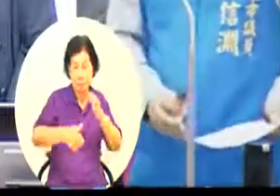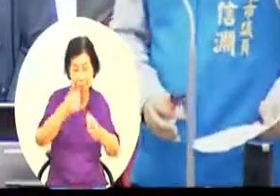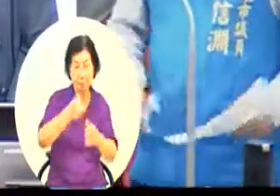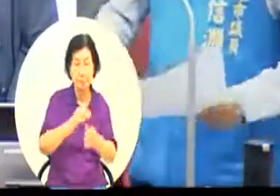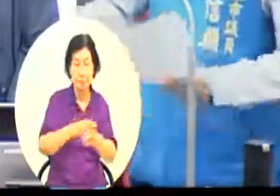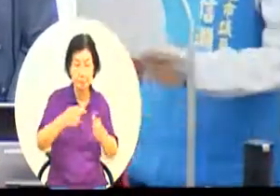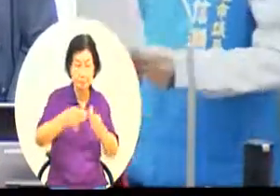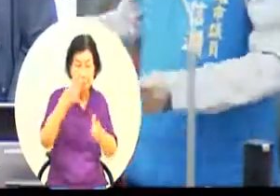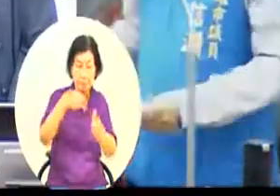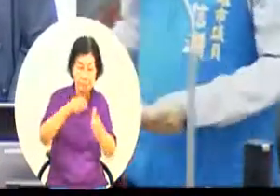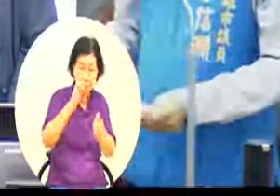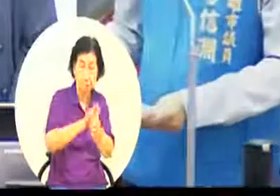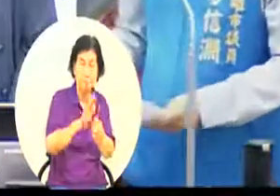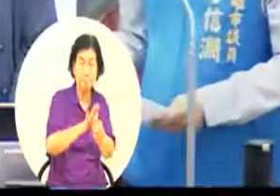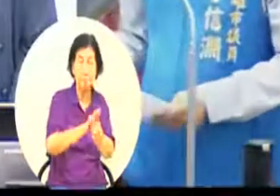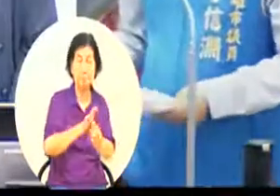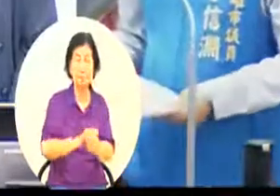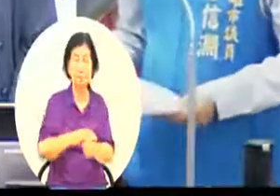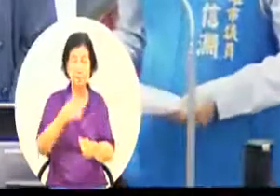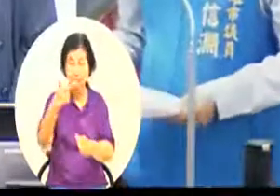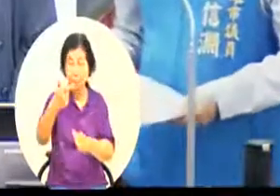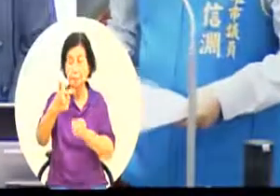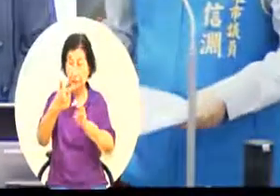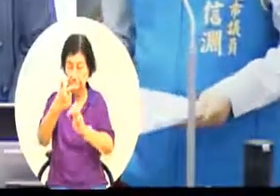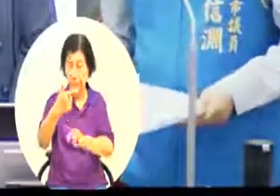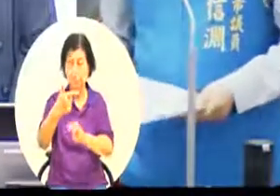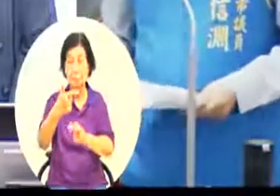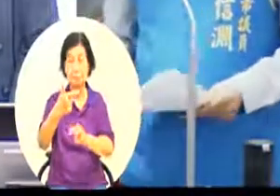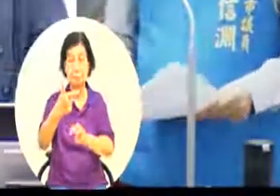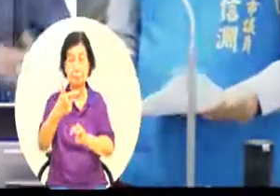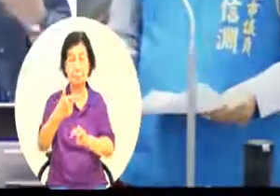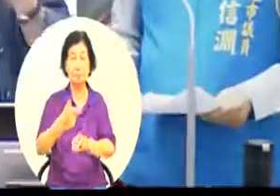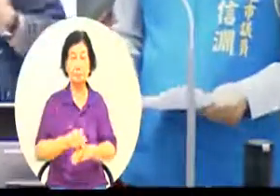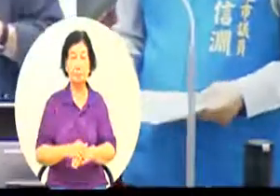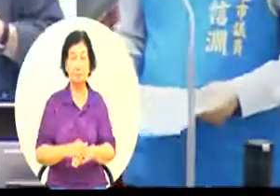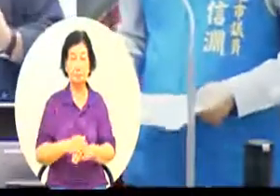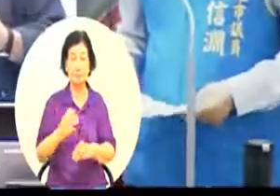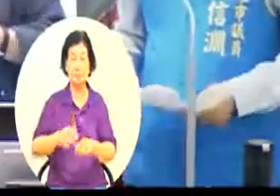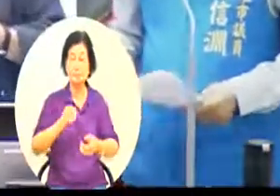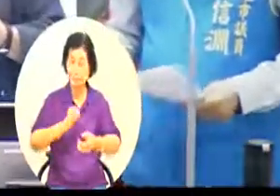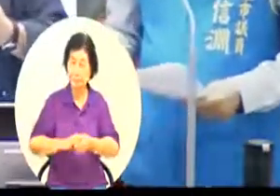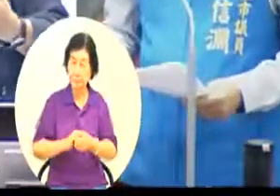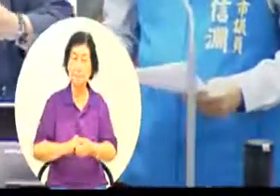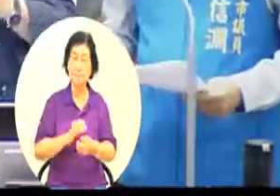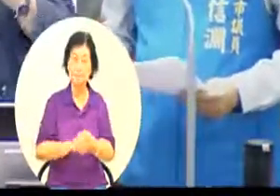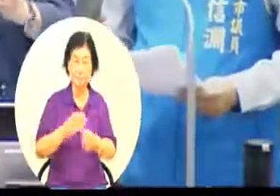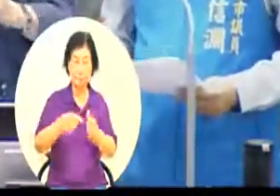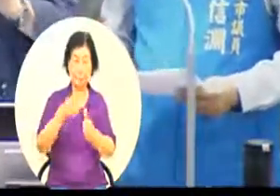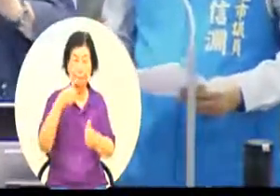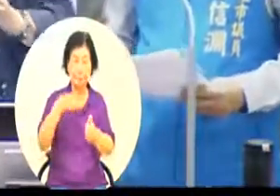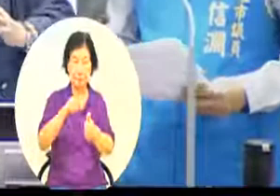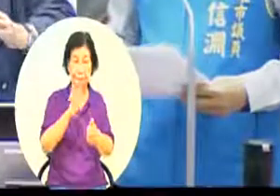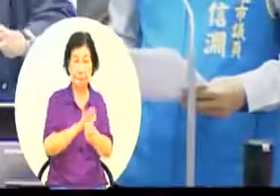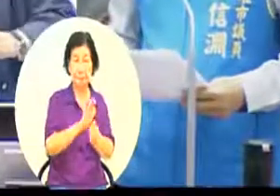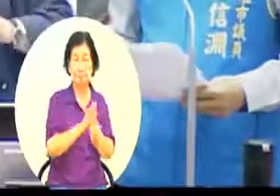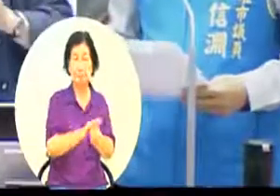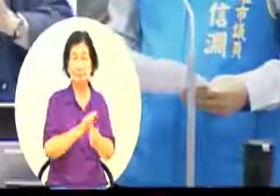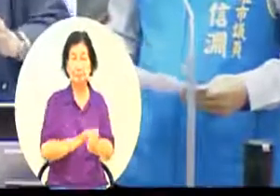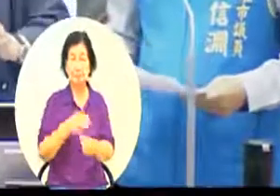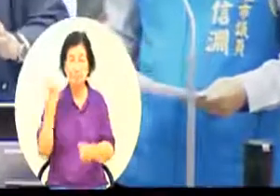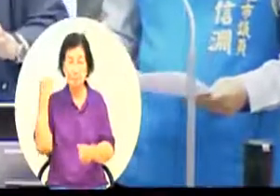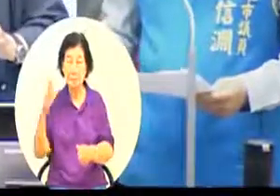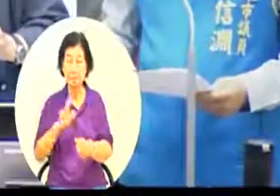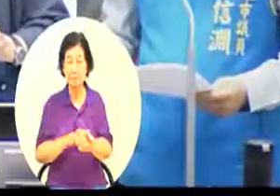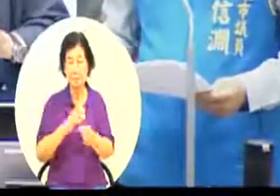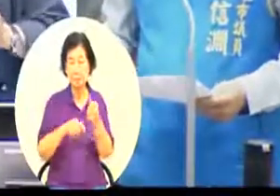嘛？ 对啊，就是讲一个单位底对，嘿，就是一定是要先辅导嘛。大家伫一个新的法令